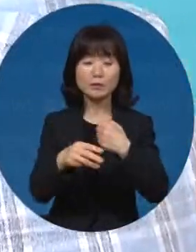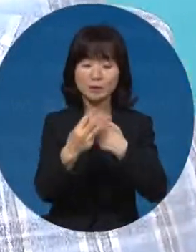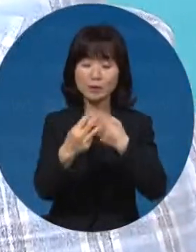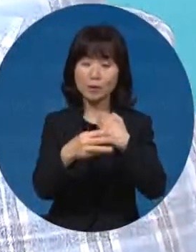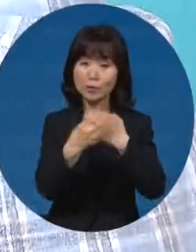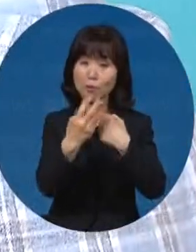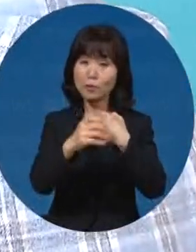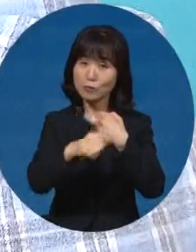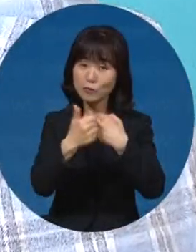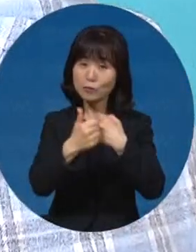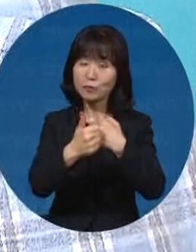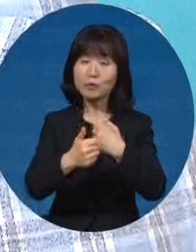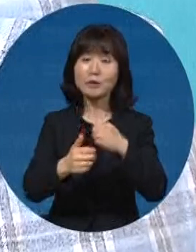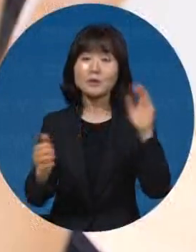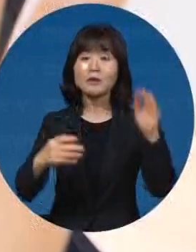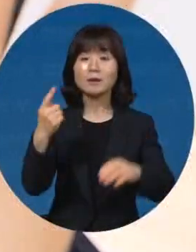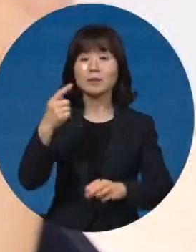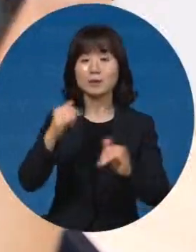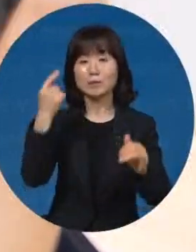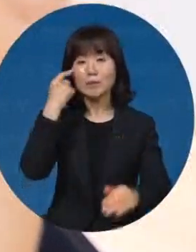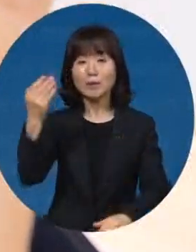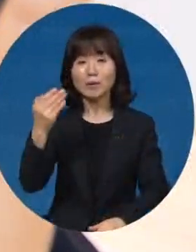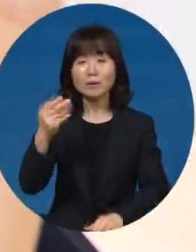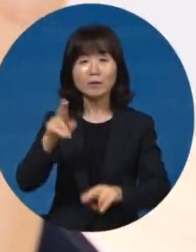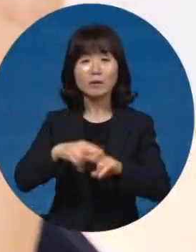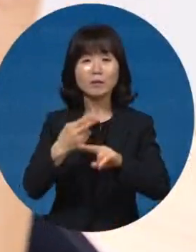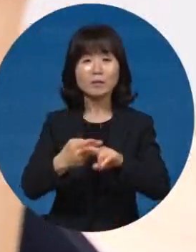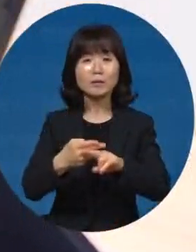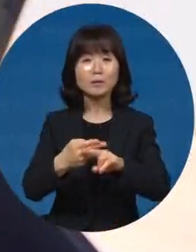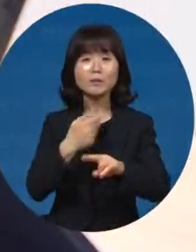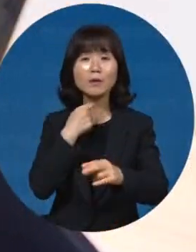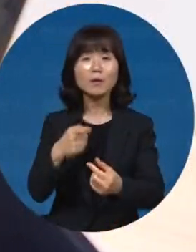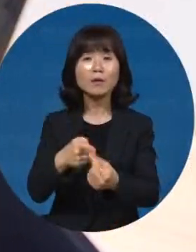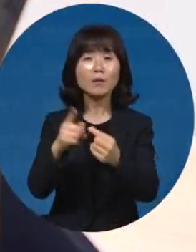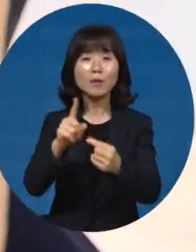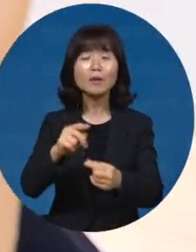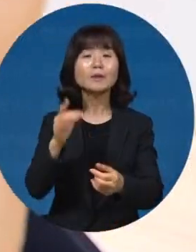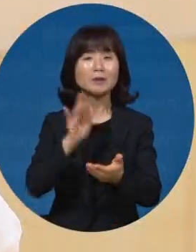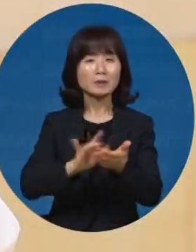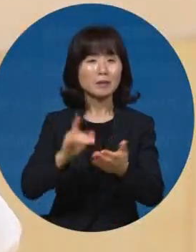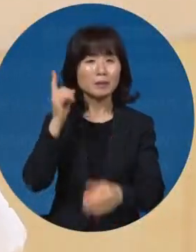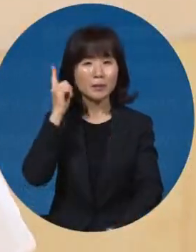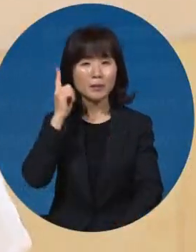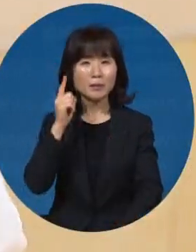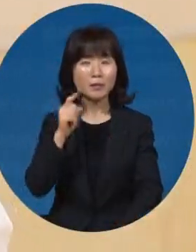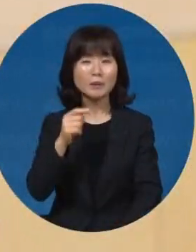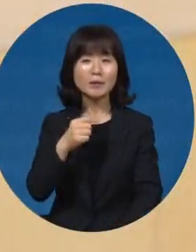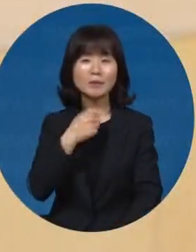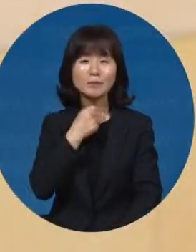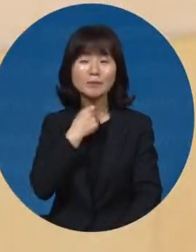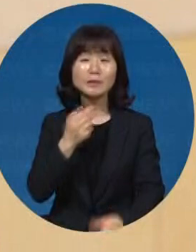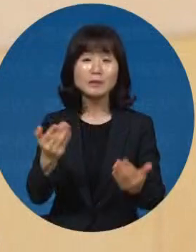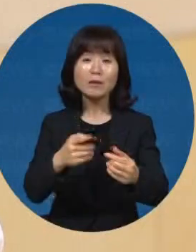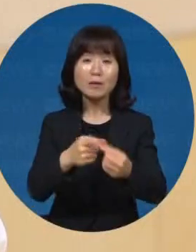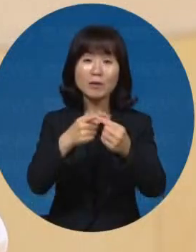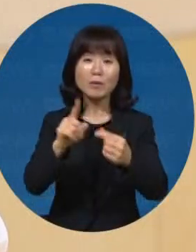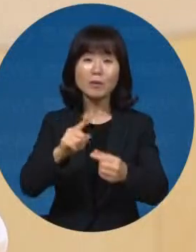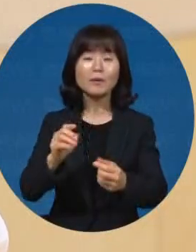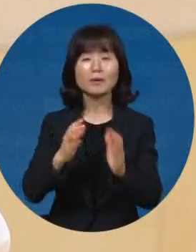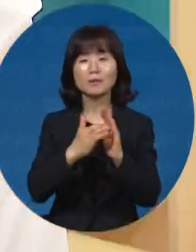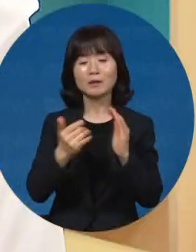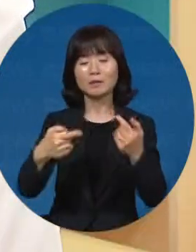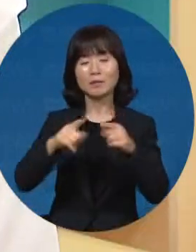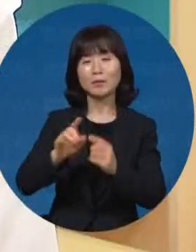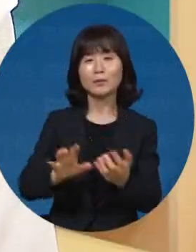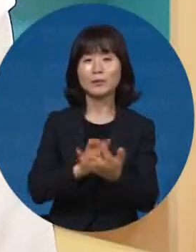학생 천명에게 물었습니다 받고 싶은 선물 1위는 스마트폰 가장 하고 싶은 일은 가족과 놀러가기였습니다